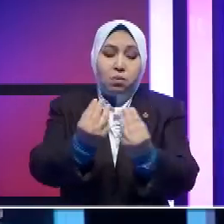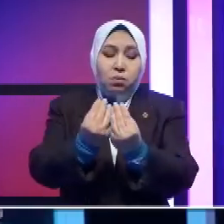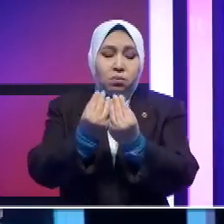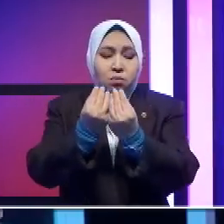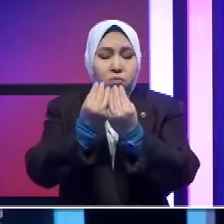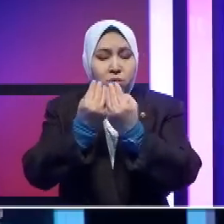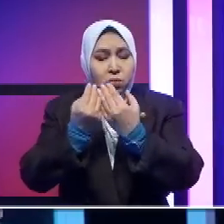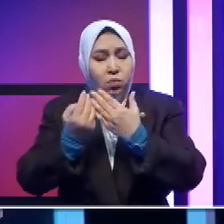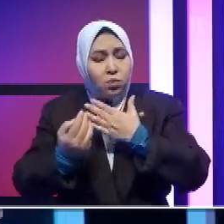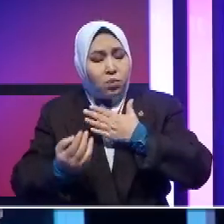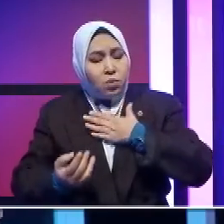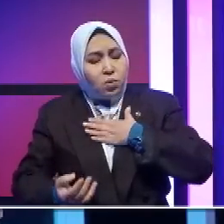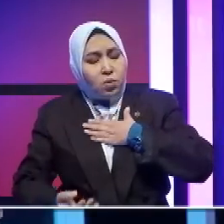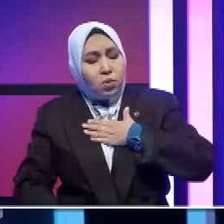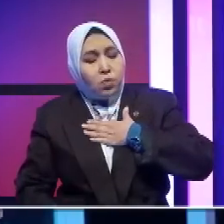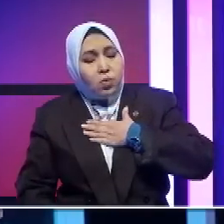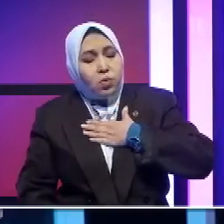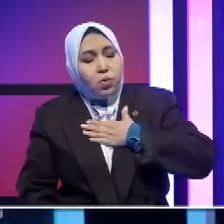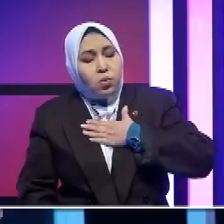قوم